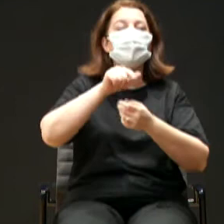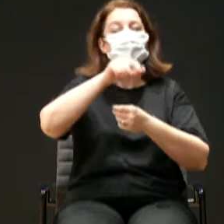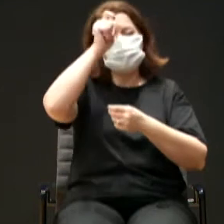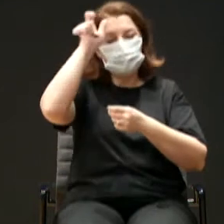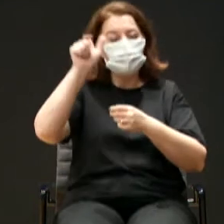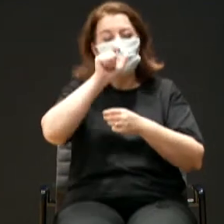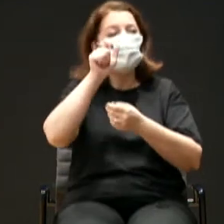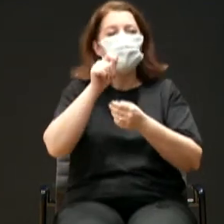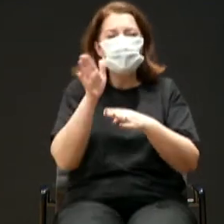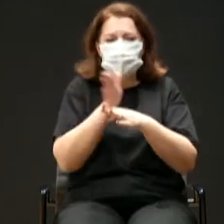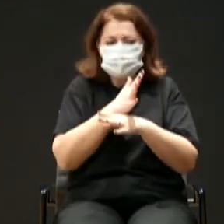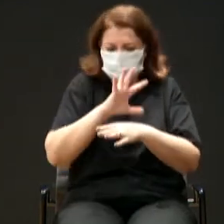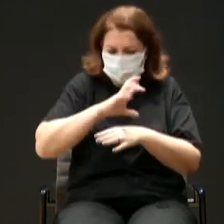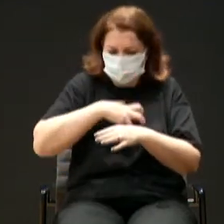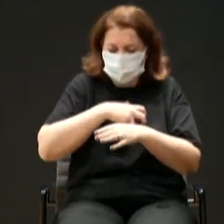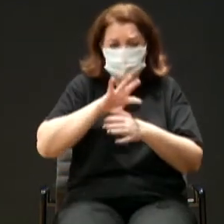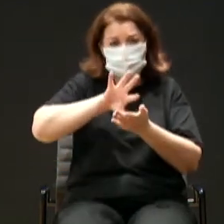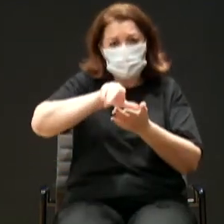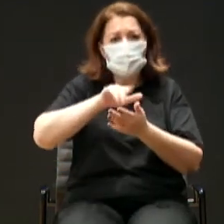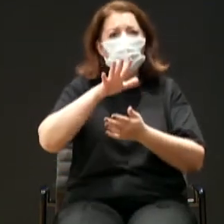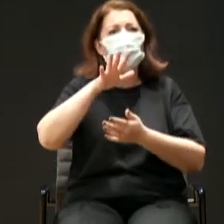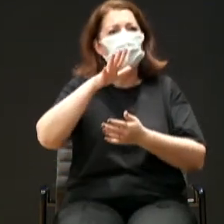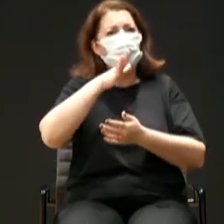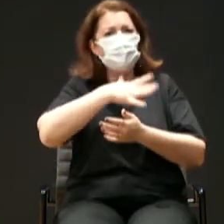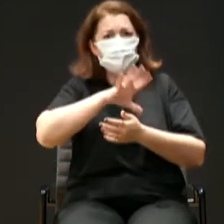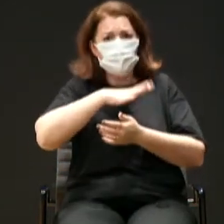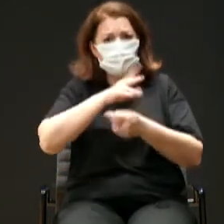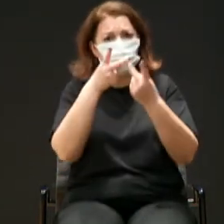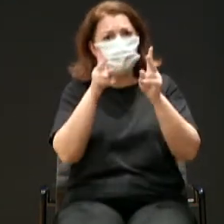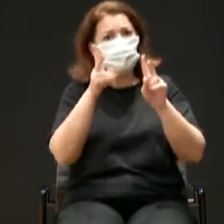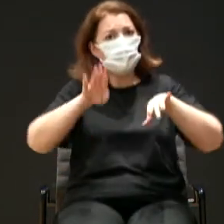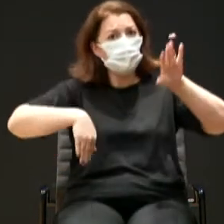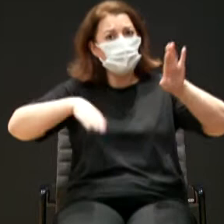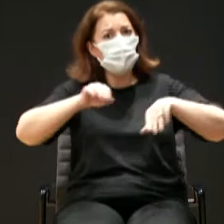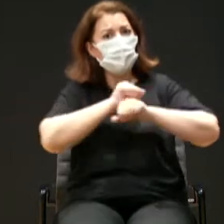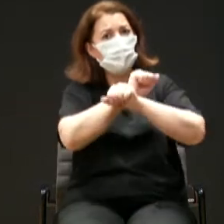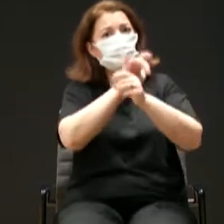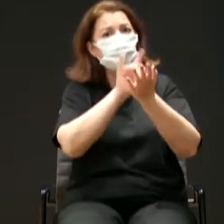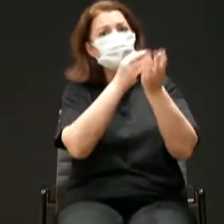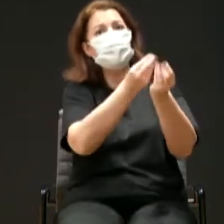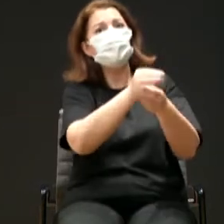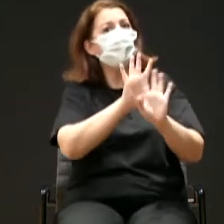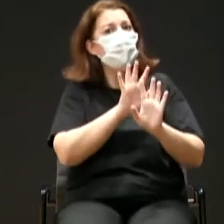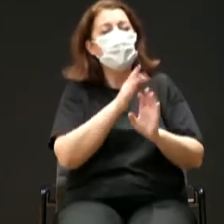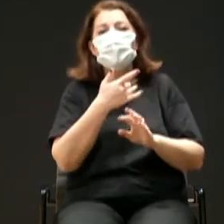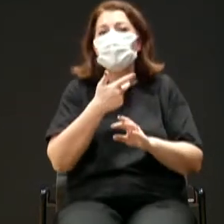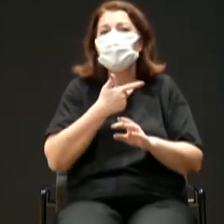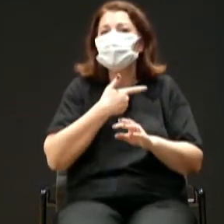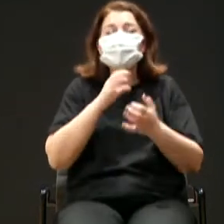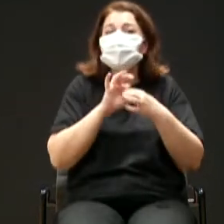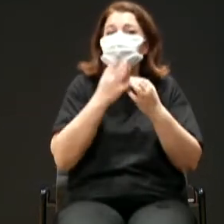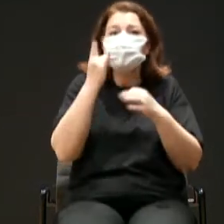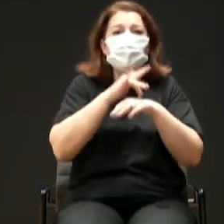çaldılar. Ama istediği gibi gezebiliyorlar. Biz nasıl bir ülke olduk arkadaşlar? FETÖ borsası